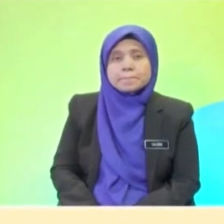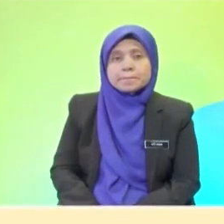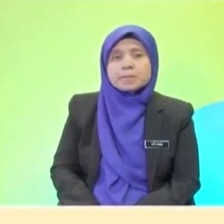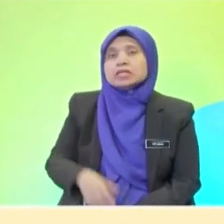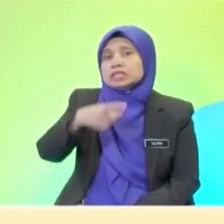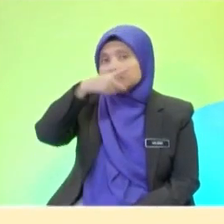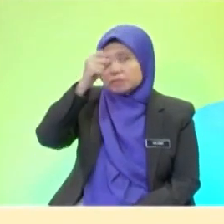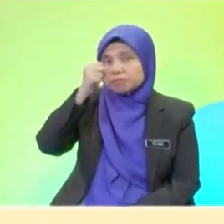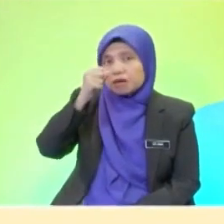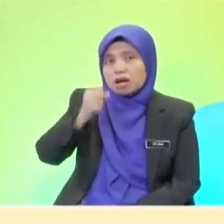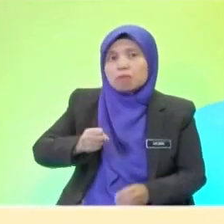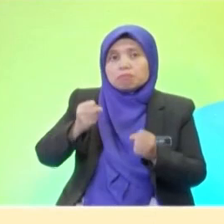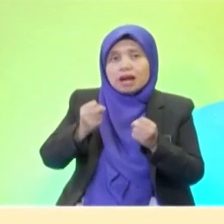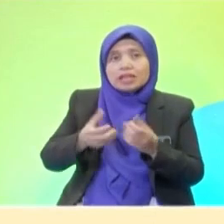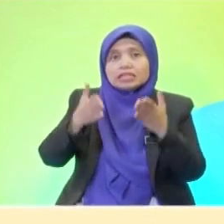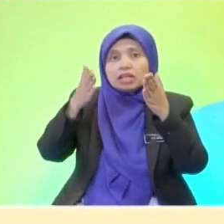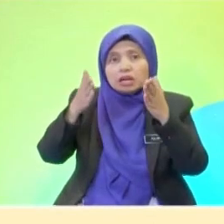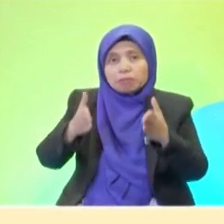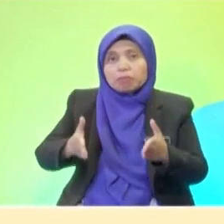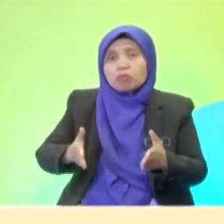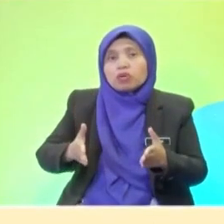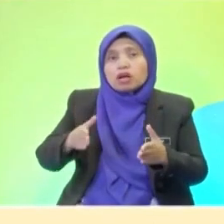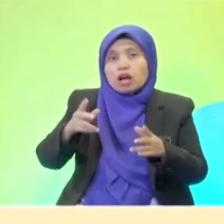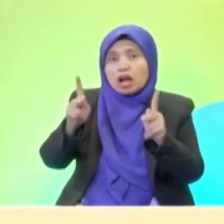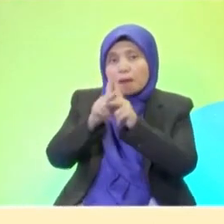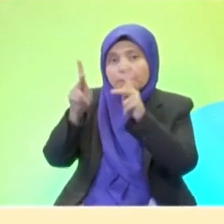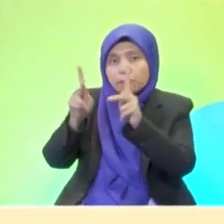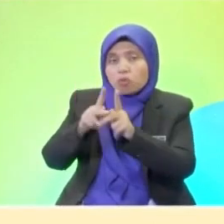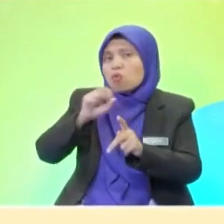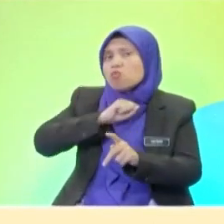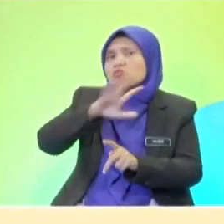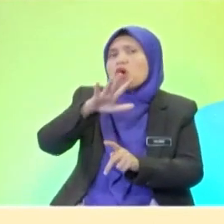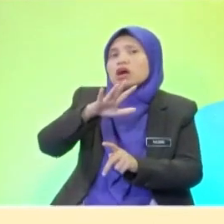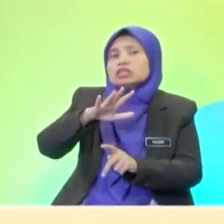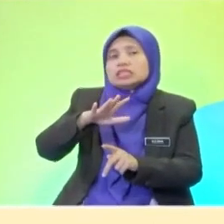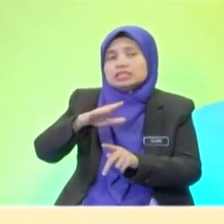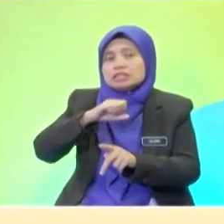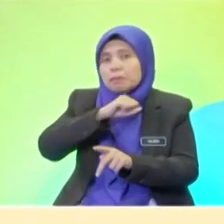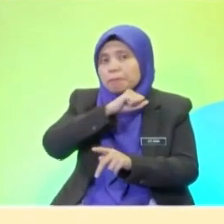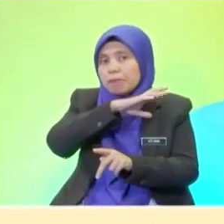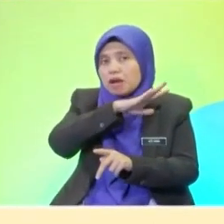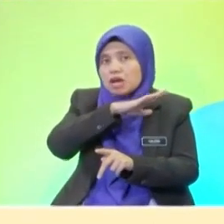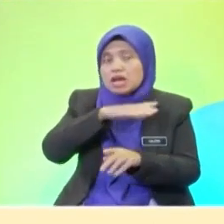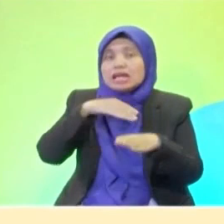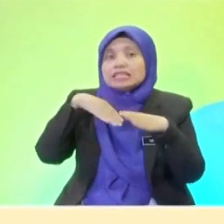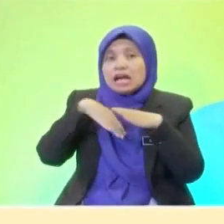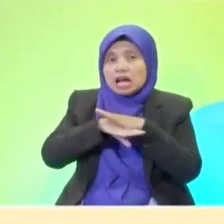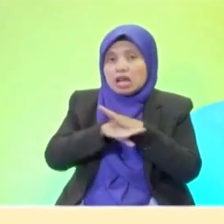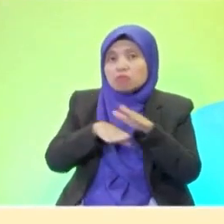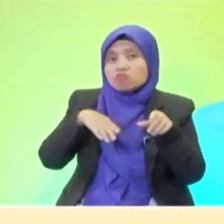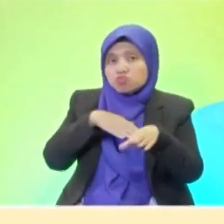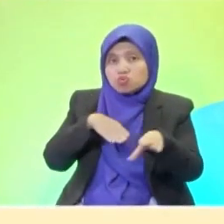kiranya ramai penduduk kampung yang gemar membuang sampah ke dalam Sungai lalu sampah tersebut akan